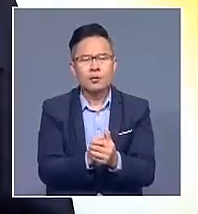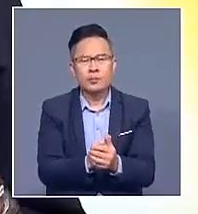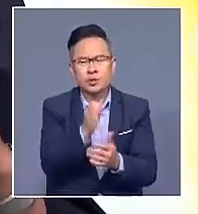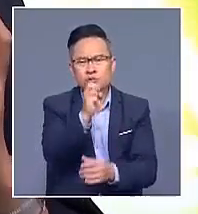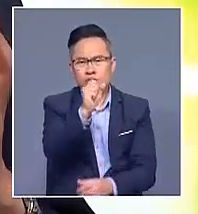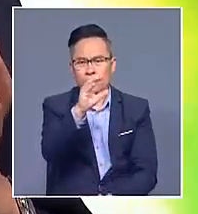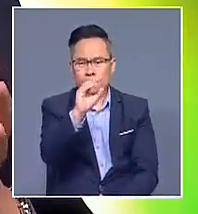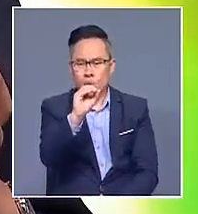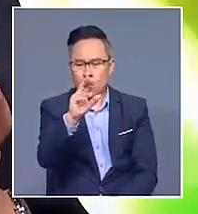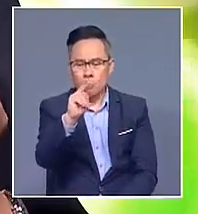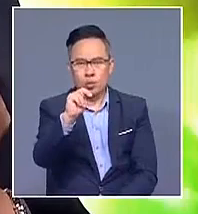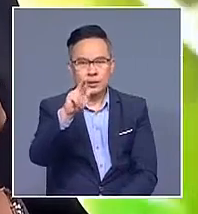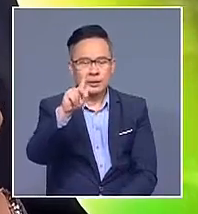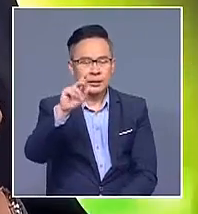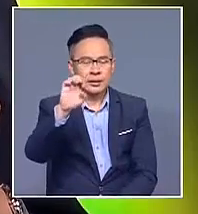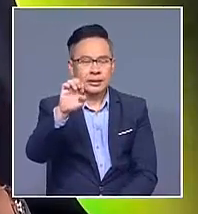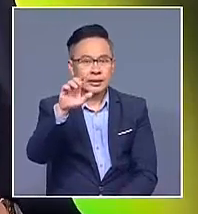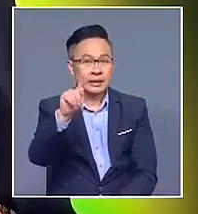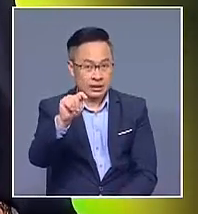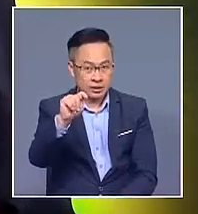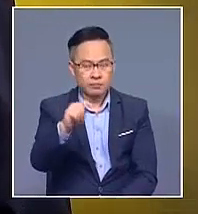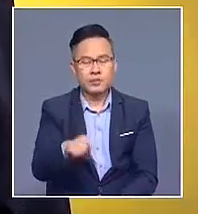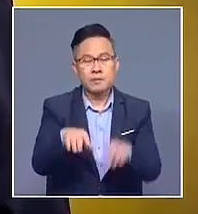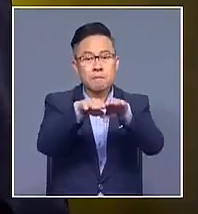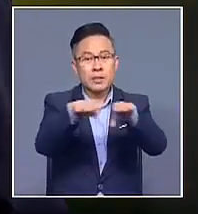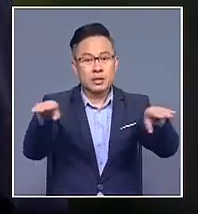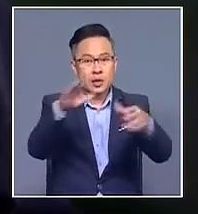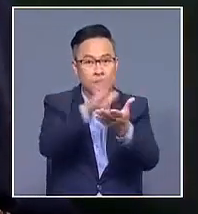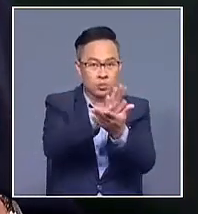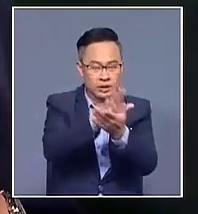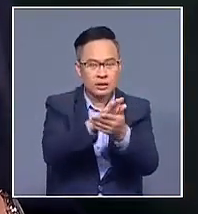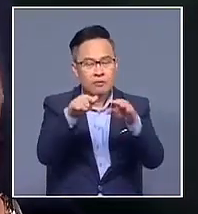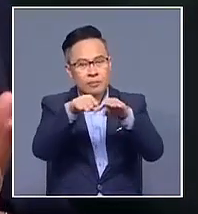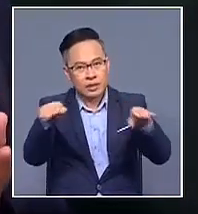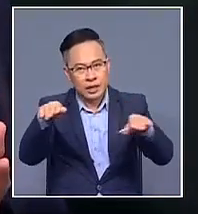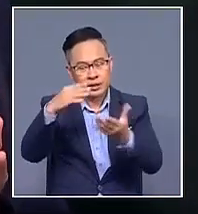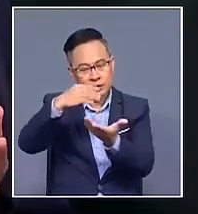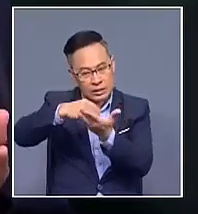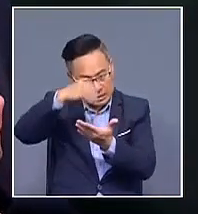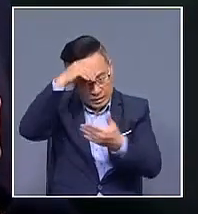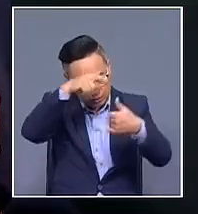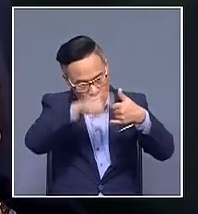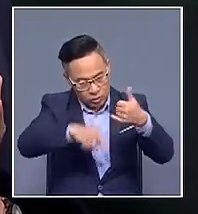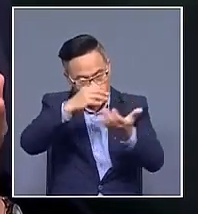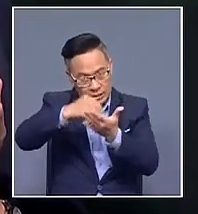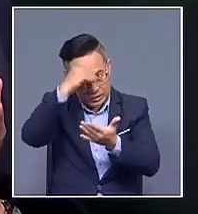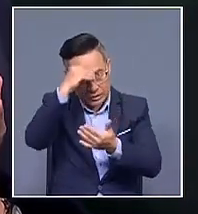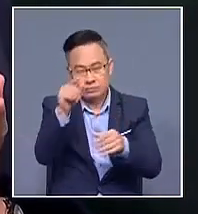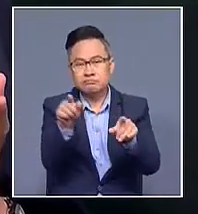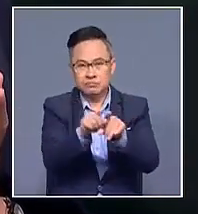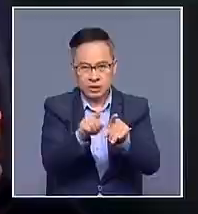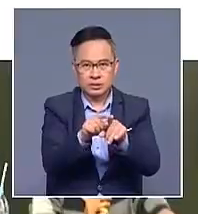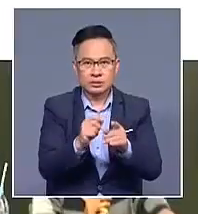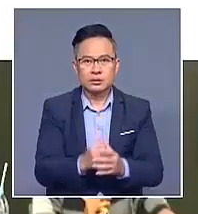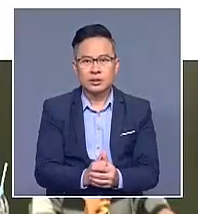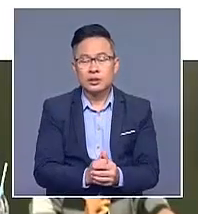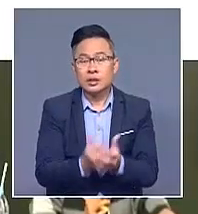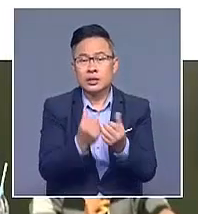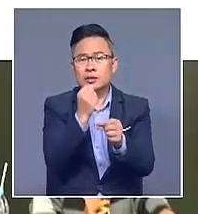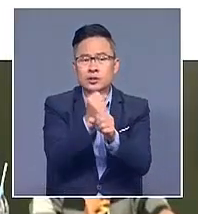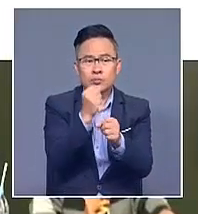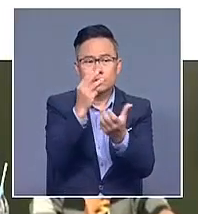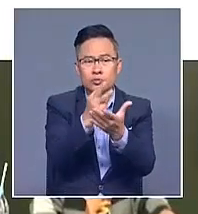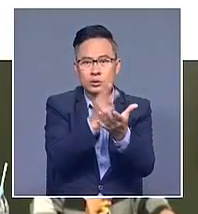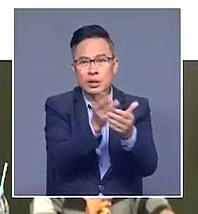ก็เป็นข้อสอบที่วัดมาตรฐานโรงเรียนด้วยแล้วก็วัดมาตรฐานของเด็กนะคะก็อันนี้เนี่ยทำใน